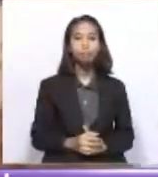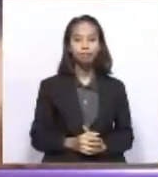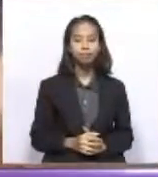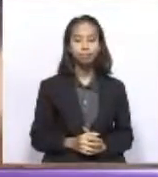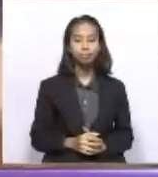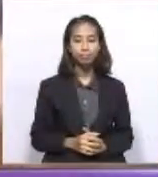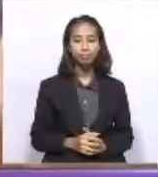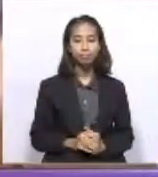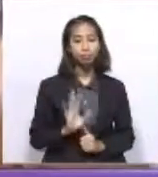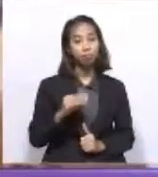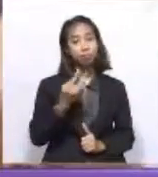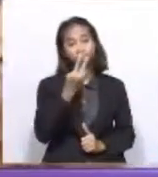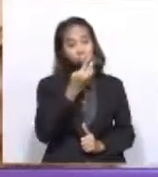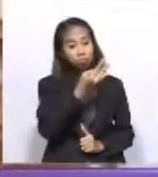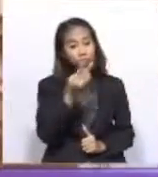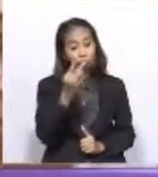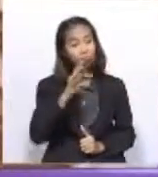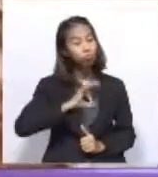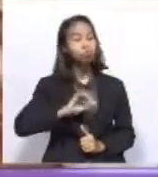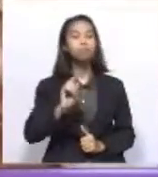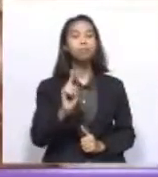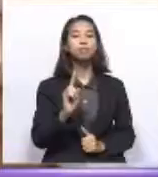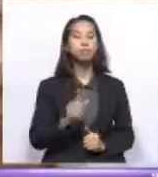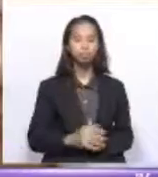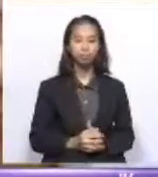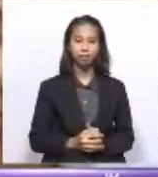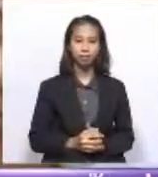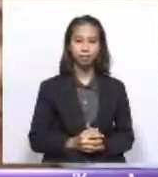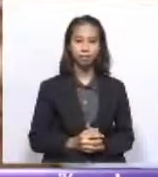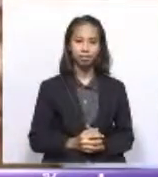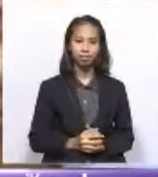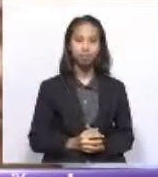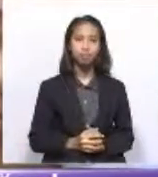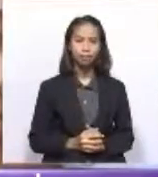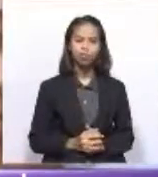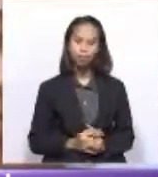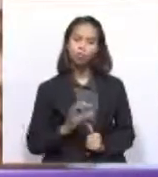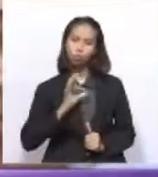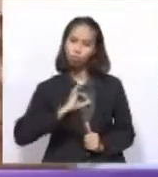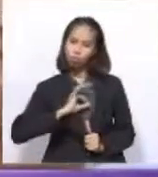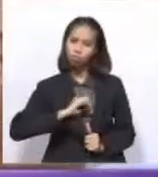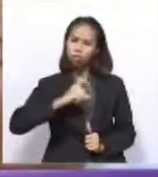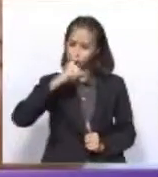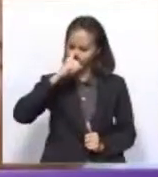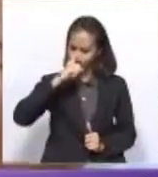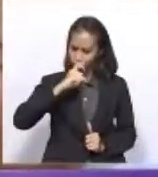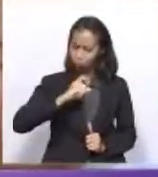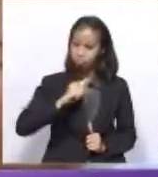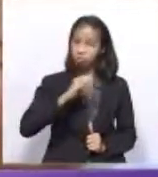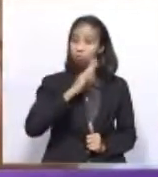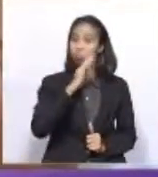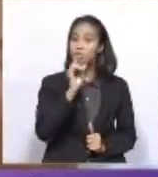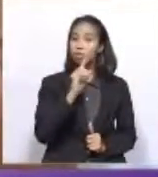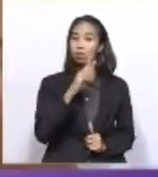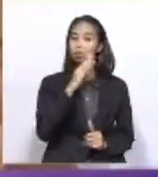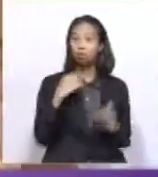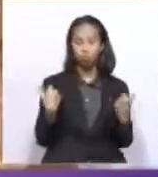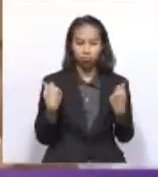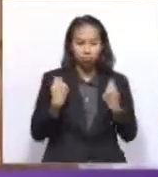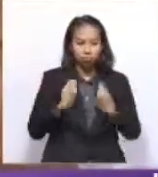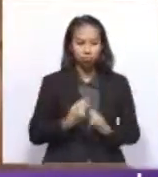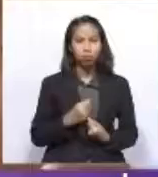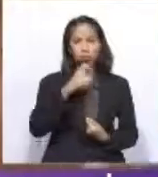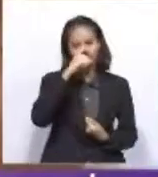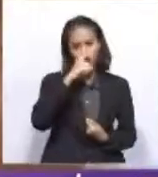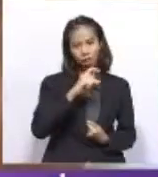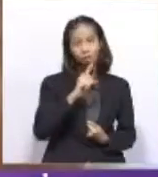แล้วบรรยากาศโดยรวมเป็นยังไงบ้างคะงานนี ้ความเป็นไทยนะคะเพราะว่าปกติถ้าจับชุดไทยเนี้ยเราจะได้แต่งก็